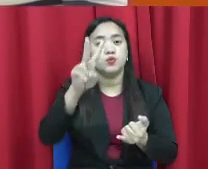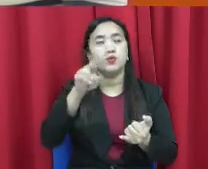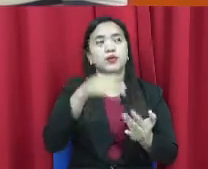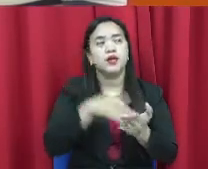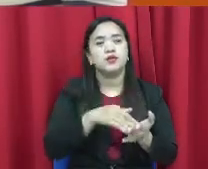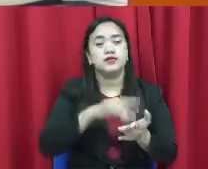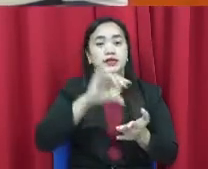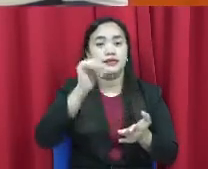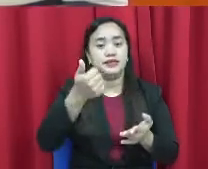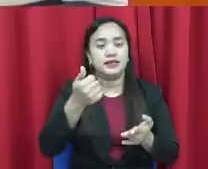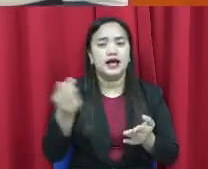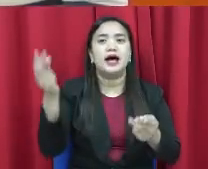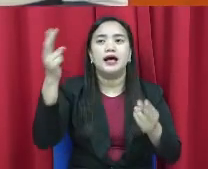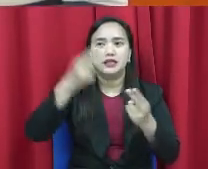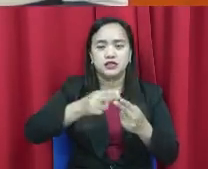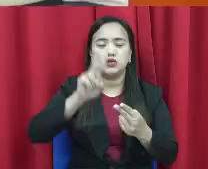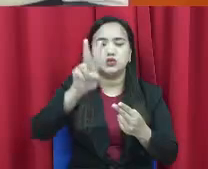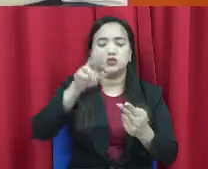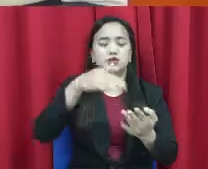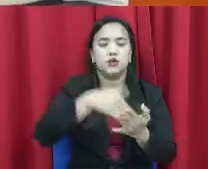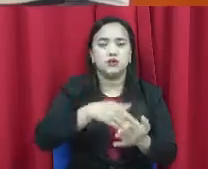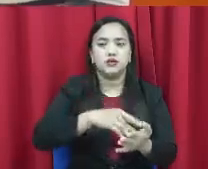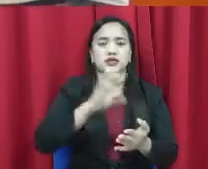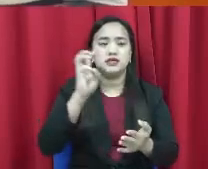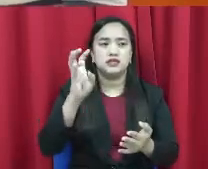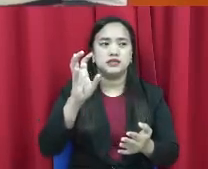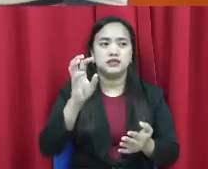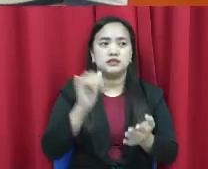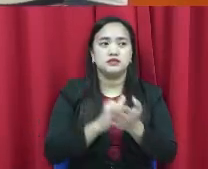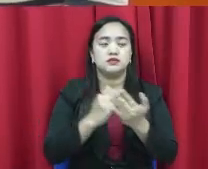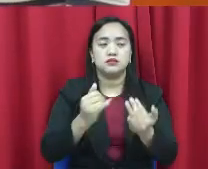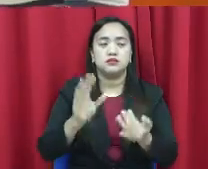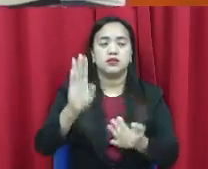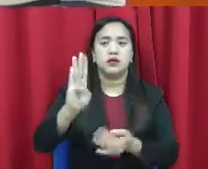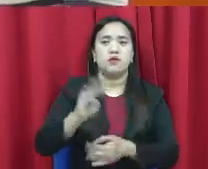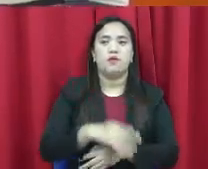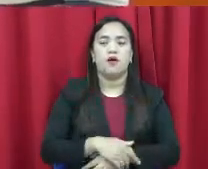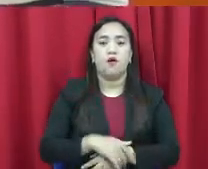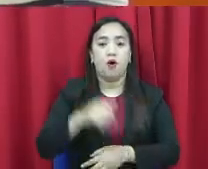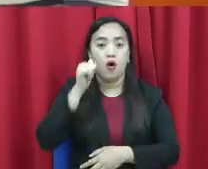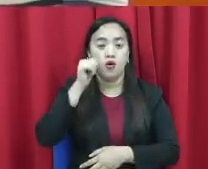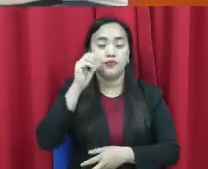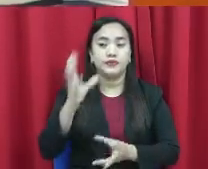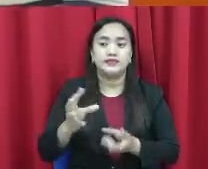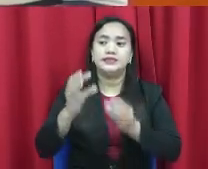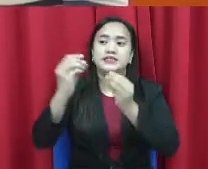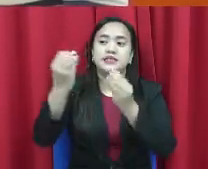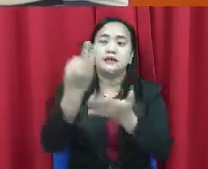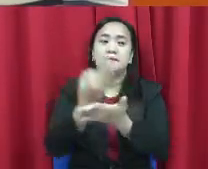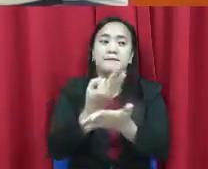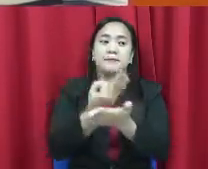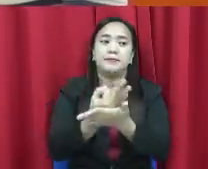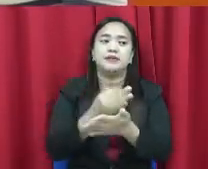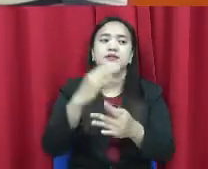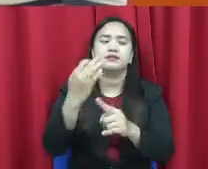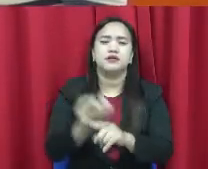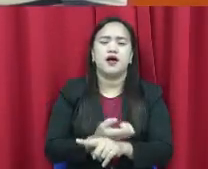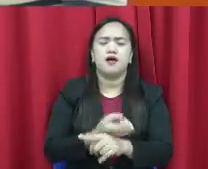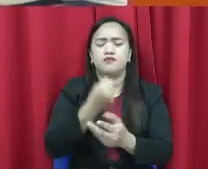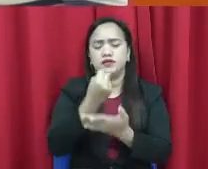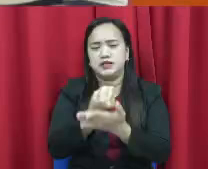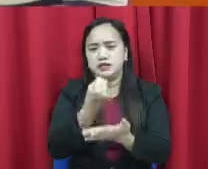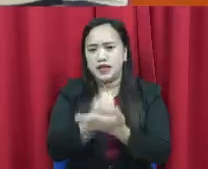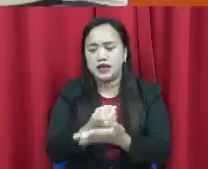hanggang 2016 ay Ako po yung breed winner ng tahanan so Umaasa po sila sa akin sa bawat sahod